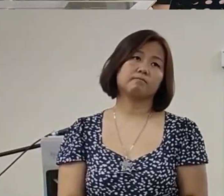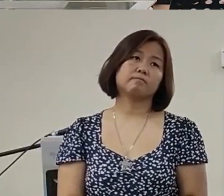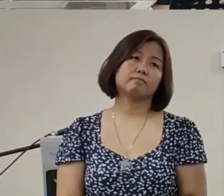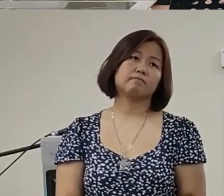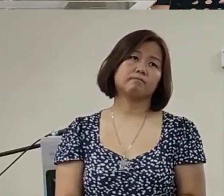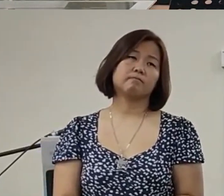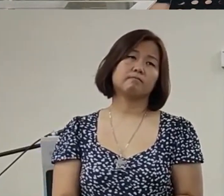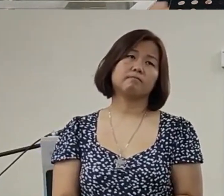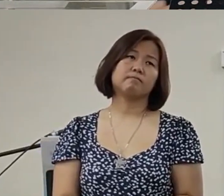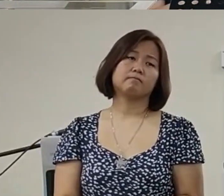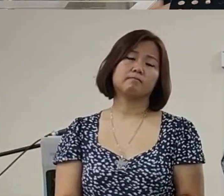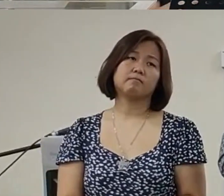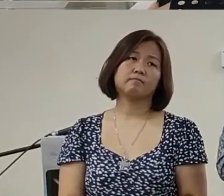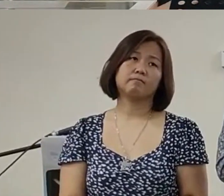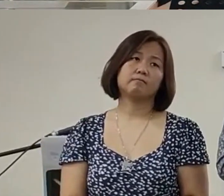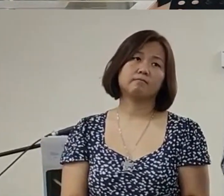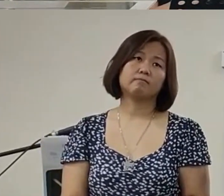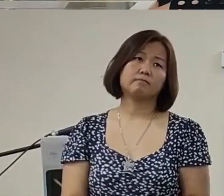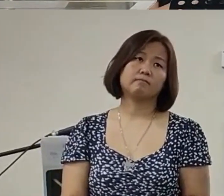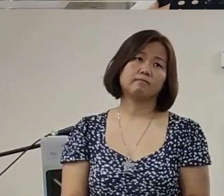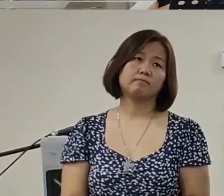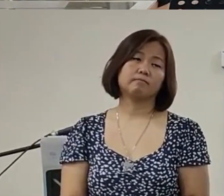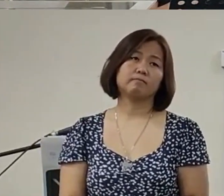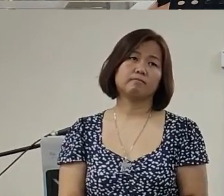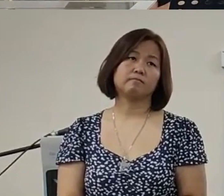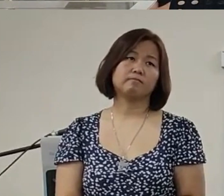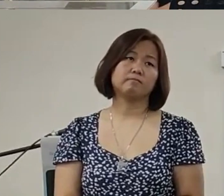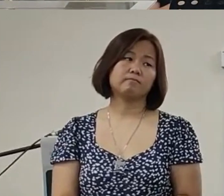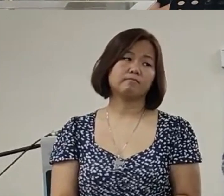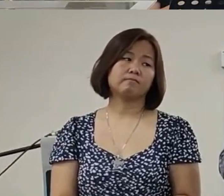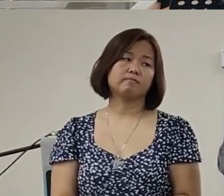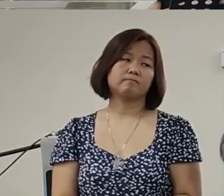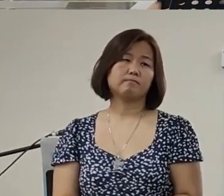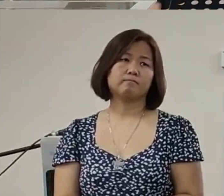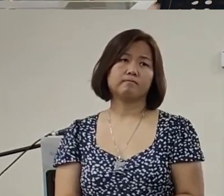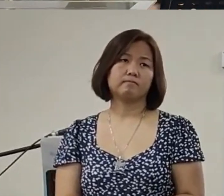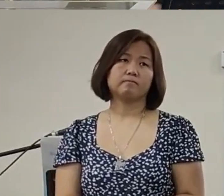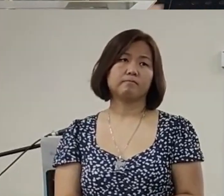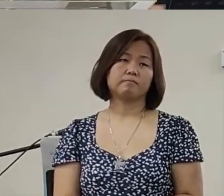就是我耶和华我是首先的也与末后的同在